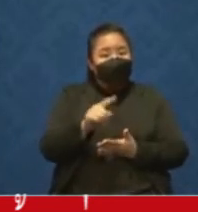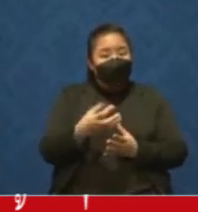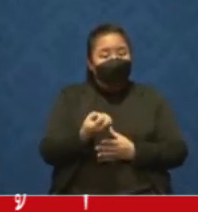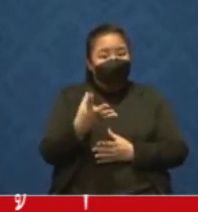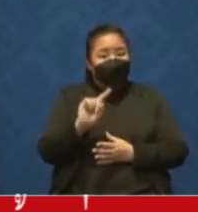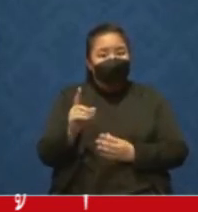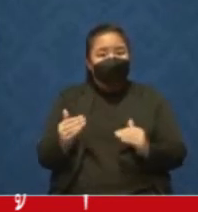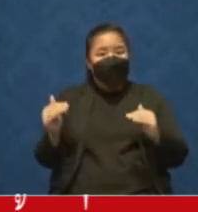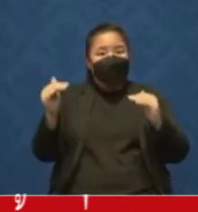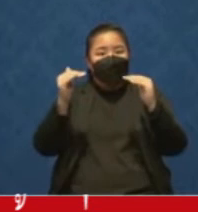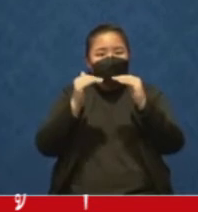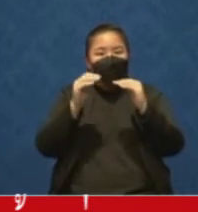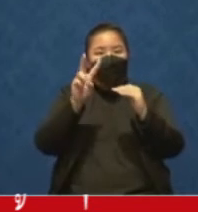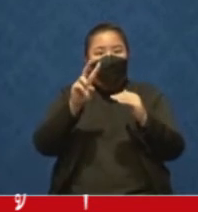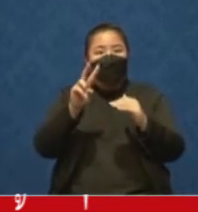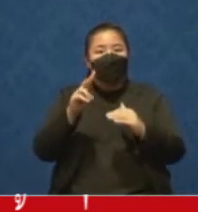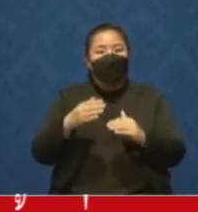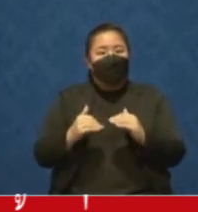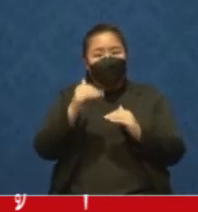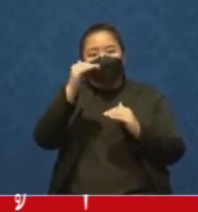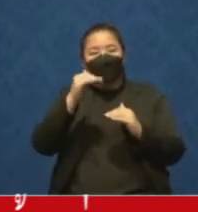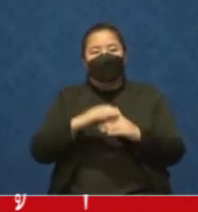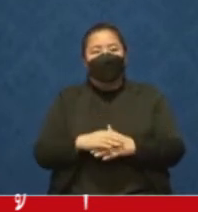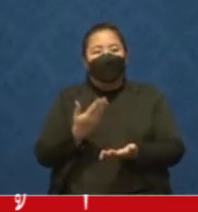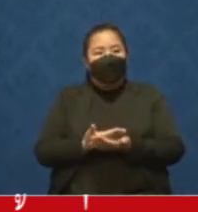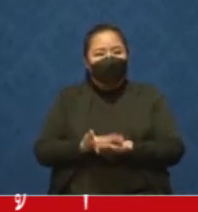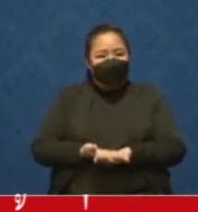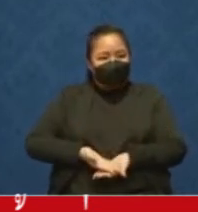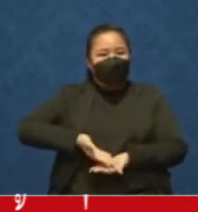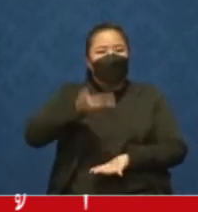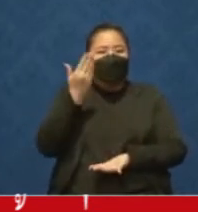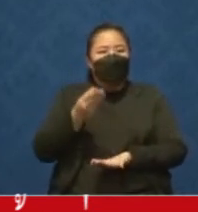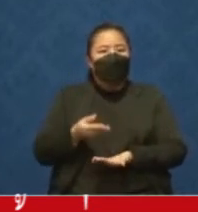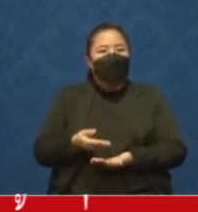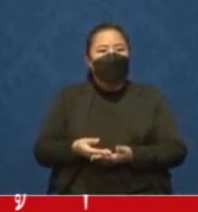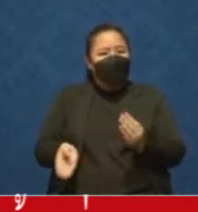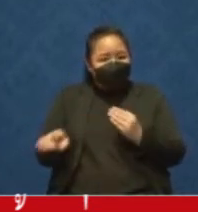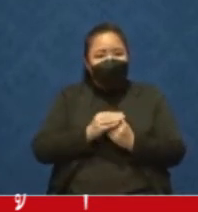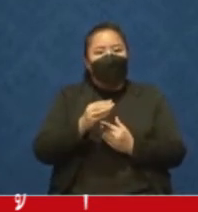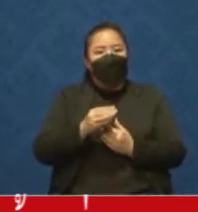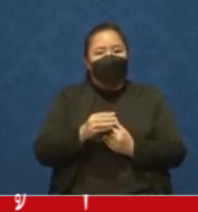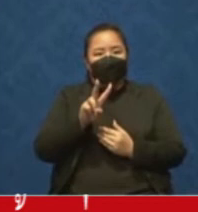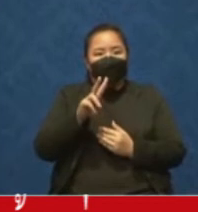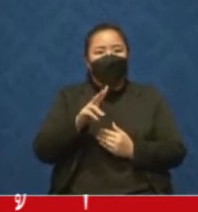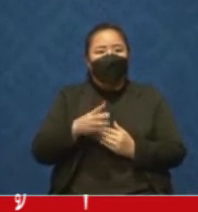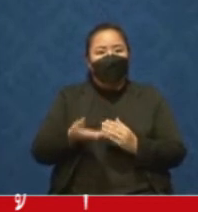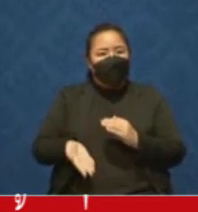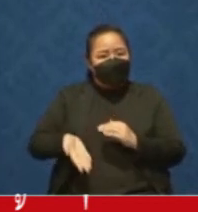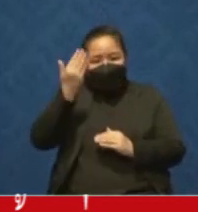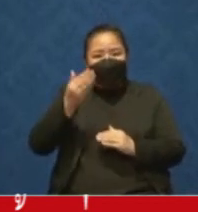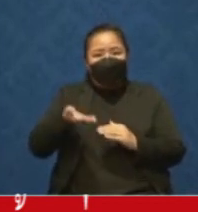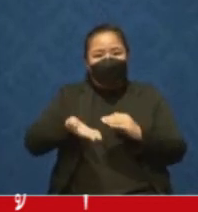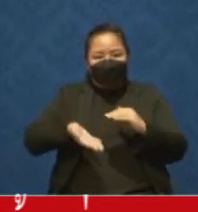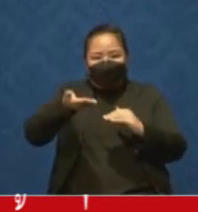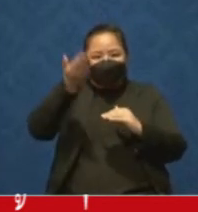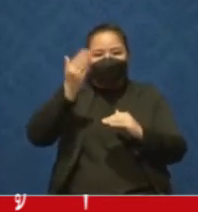เป 2 เท่าแต่ท่านประทานครั ราคาก็เพิ่มราคาเพิ่มขึ้น เกือบ 2 เทนเดีวกันถือวประ